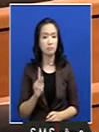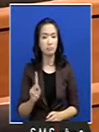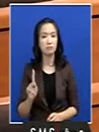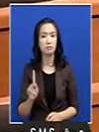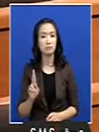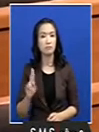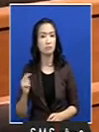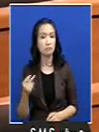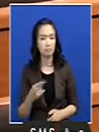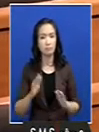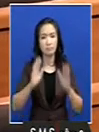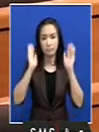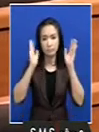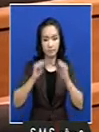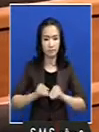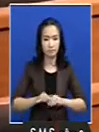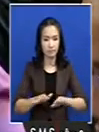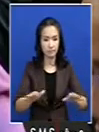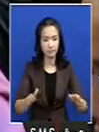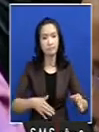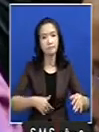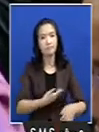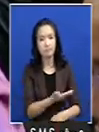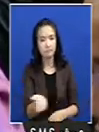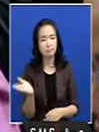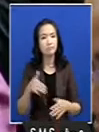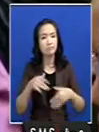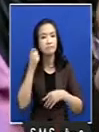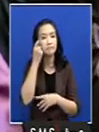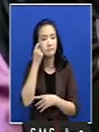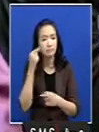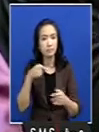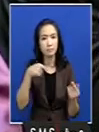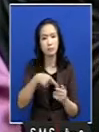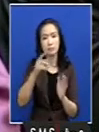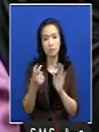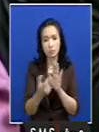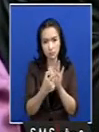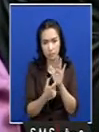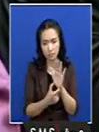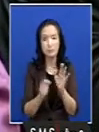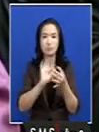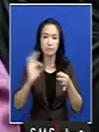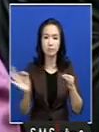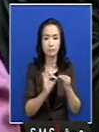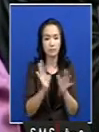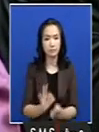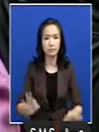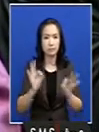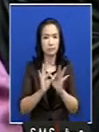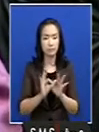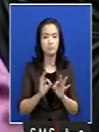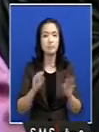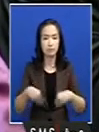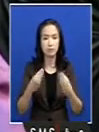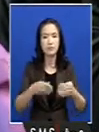ประชาสัมพันธ์และเผยแพร่เพื่อทำความเข้าใจที่ถูกต้องเกี่ยวกับบทบัญญัติและสาระสำคัญของร่างรัฐธรรมนูญให้แก่ประชาชนอย่